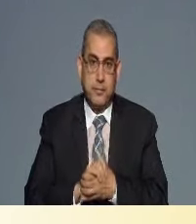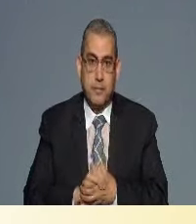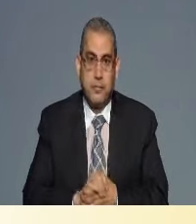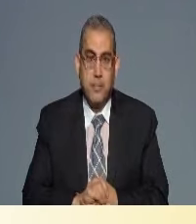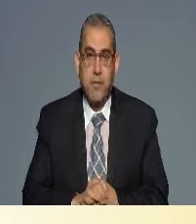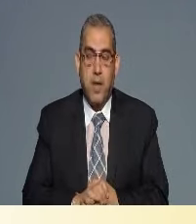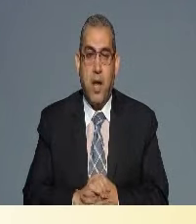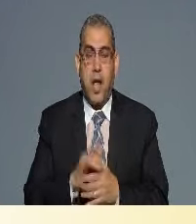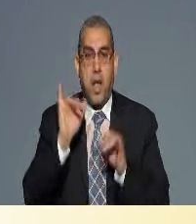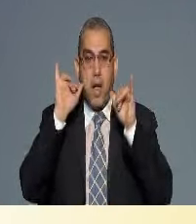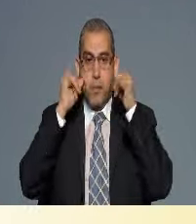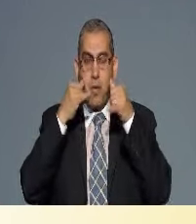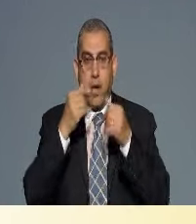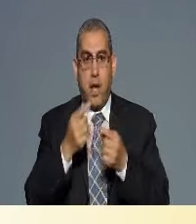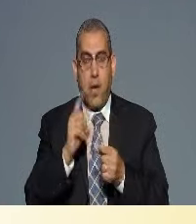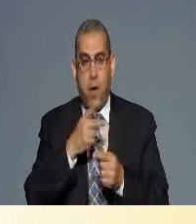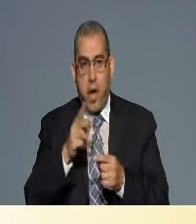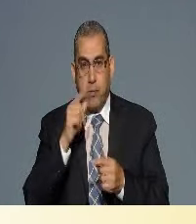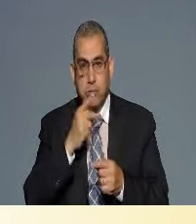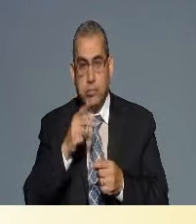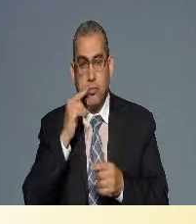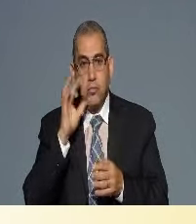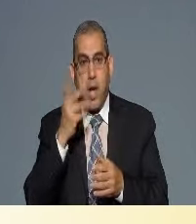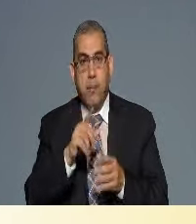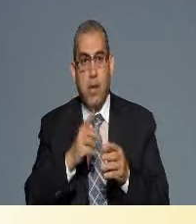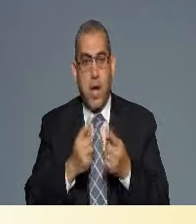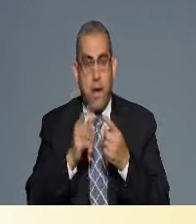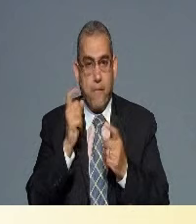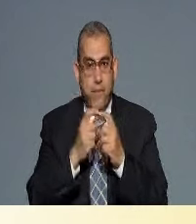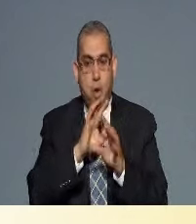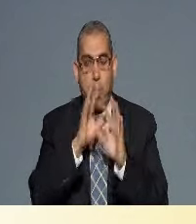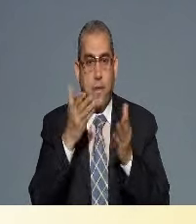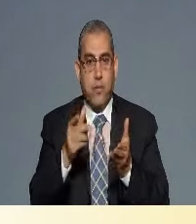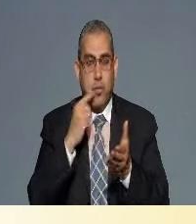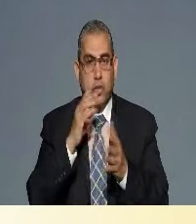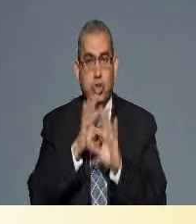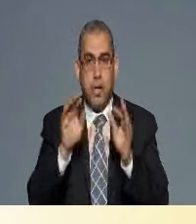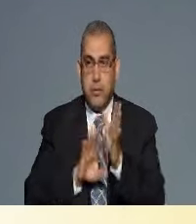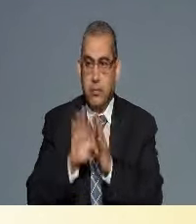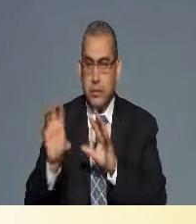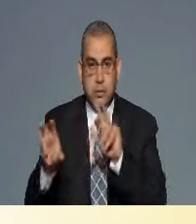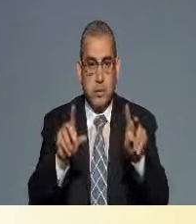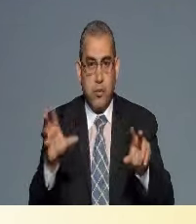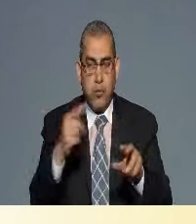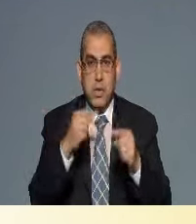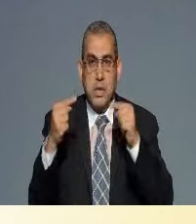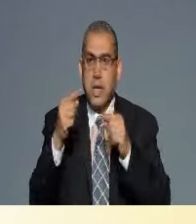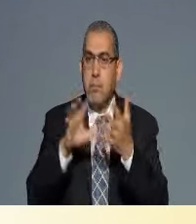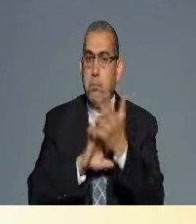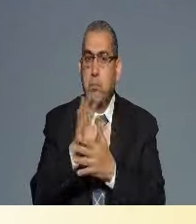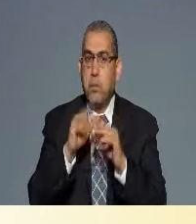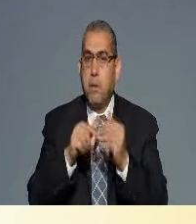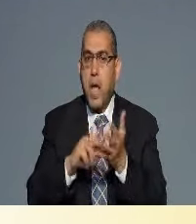الثروة الحيوانية، احنا سيادتك بنتكلم عن التنمية الشاملة، ودايما سيادتك بنبص التحدي فين وايه المشاكل اللي